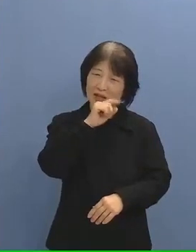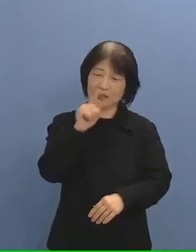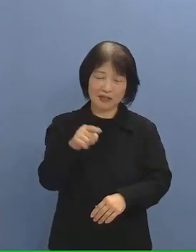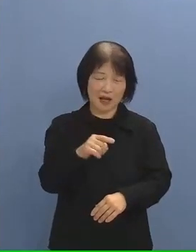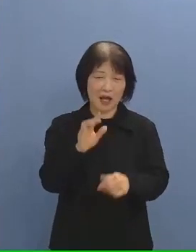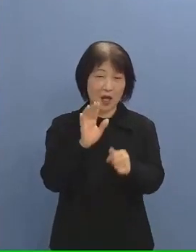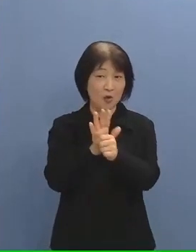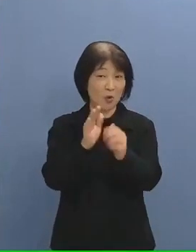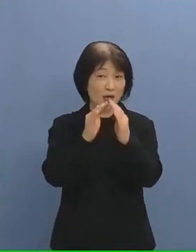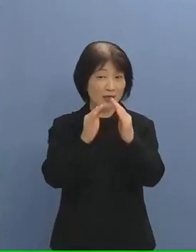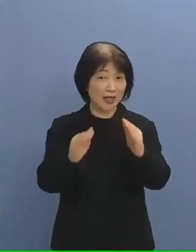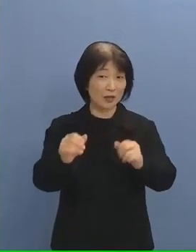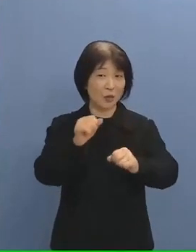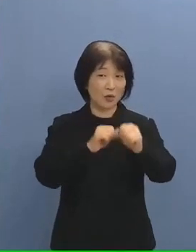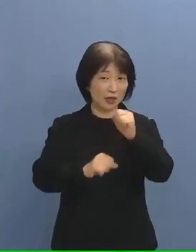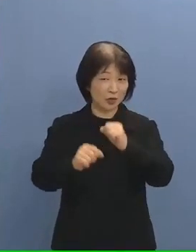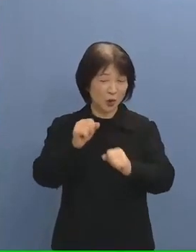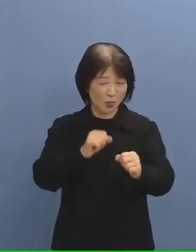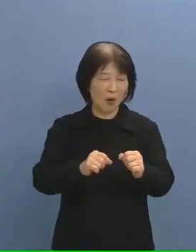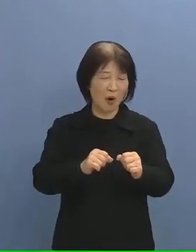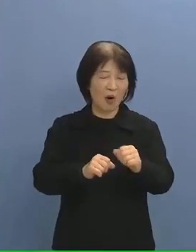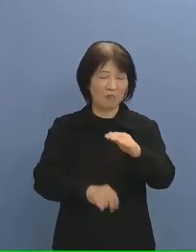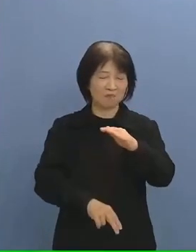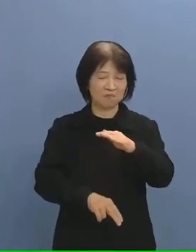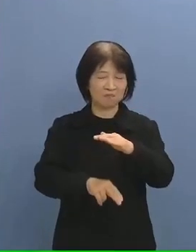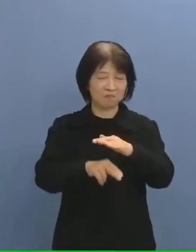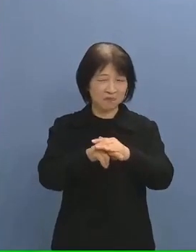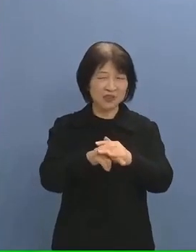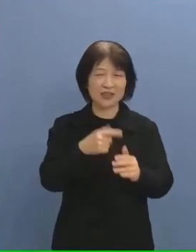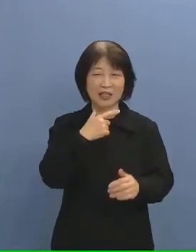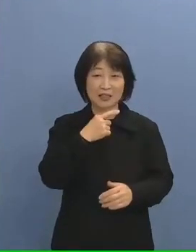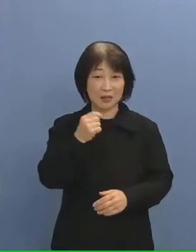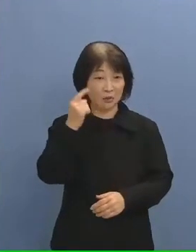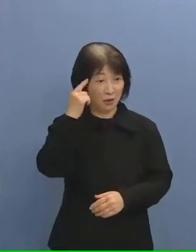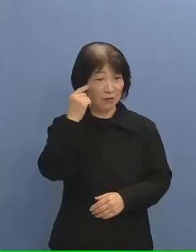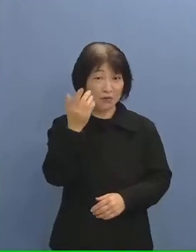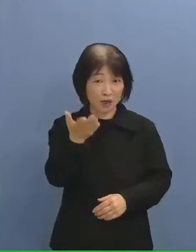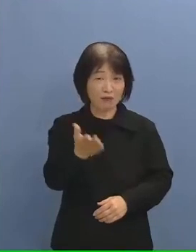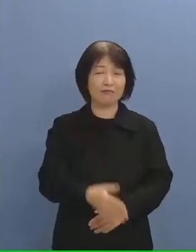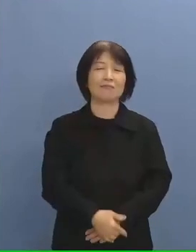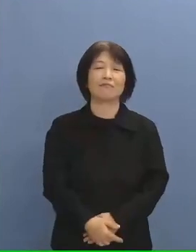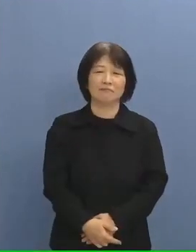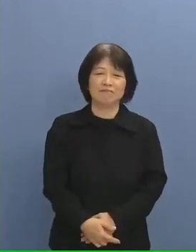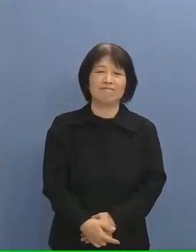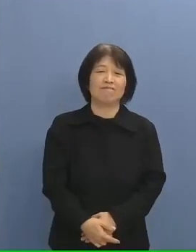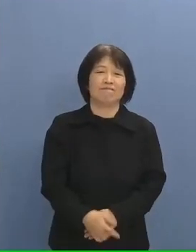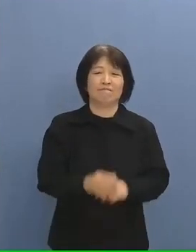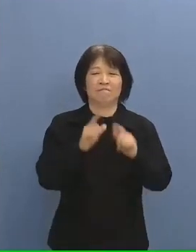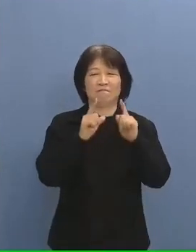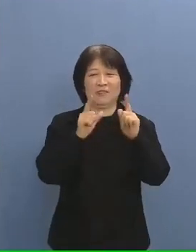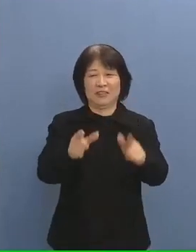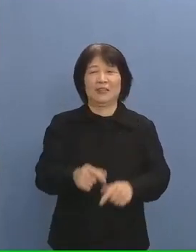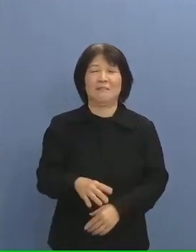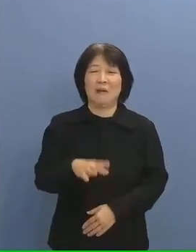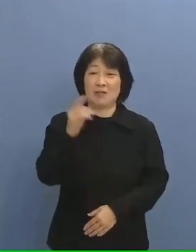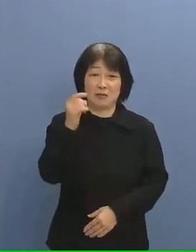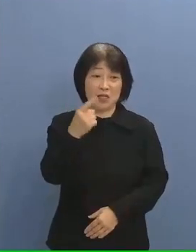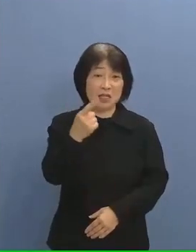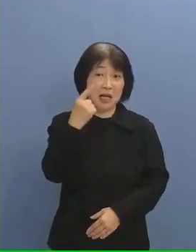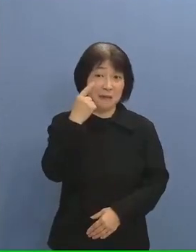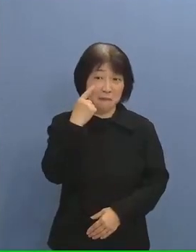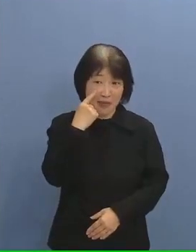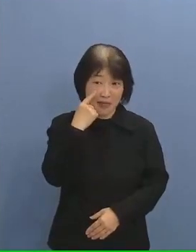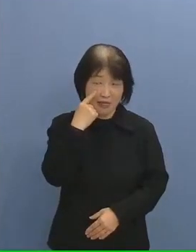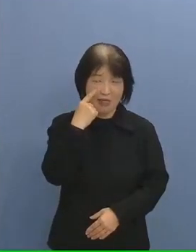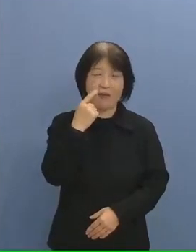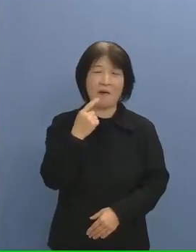ね、活動も充実させていきたいという、そういうようなところのお考えでしょうか。 そうですね、まずは1回目を開催させていただい